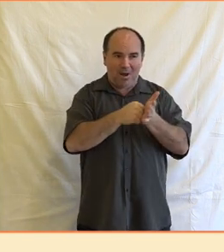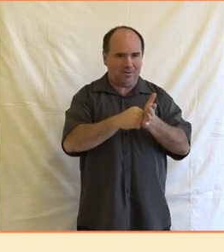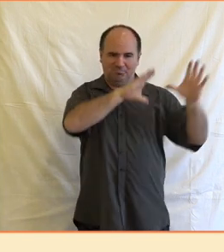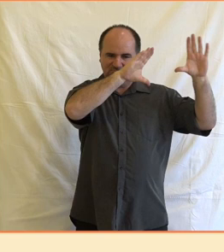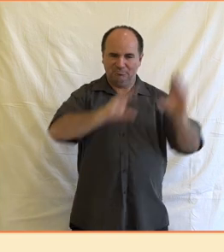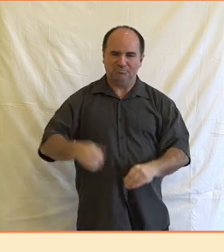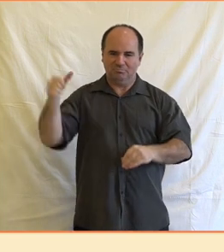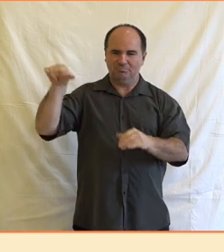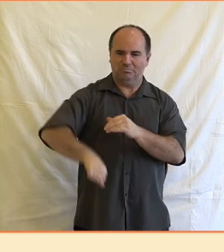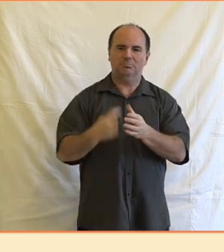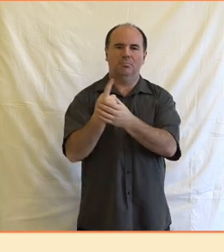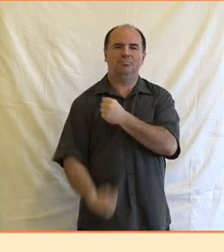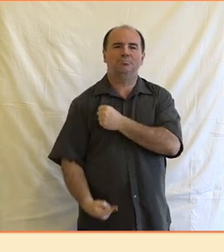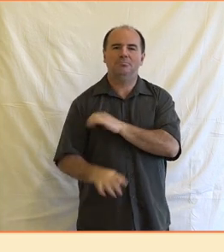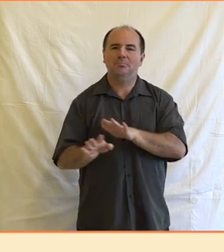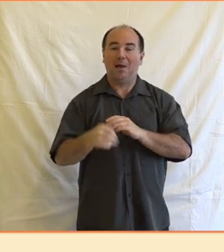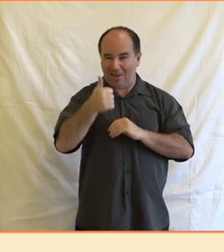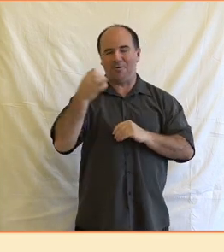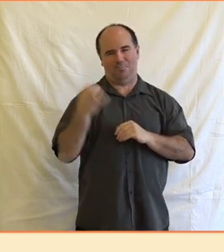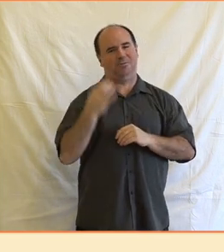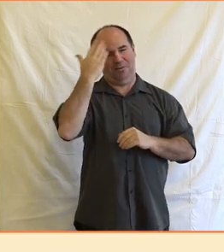všech stávajících mediatypech.